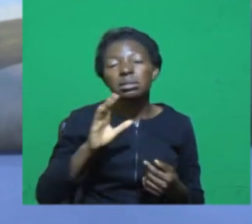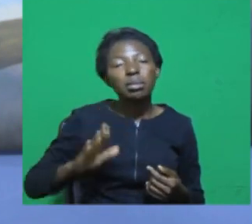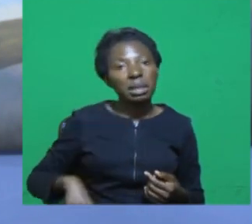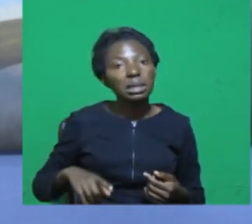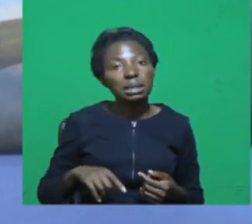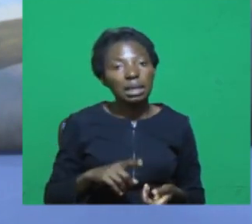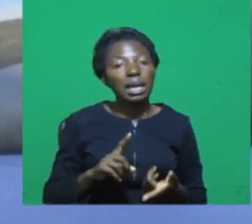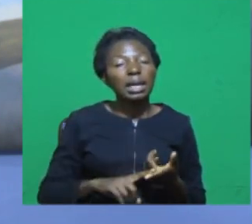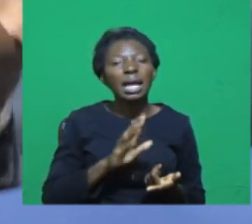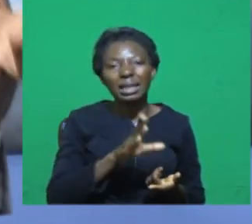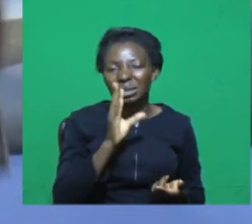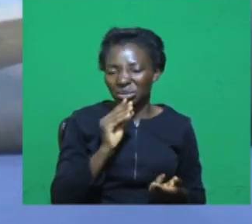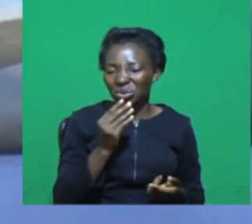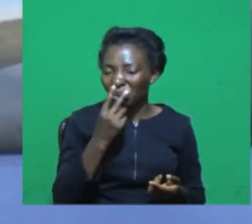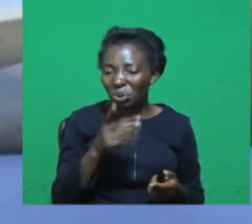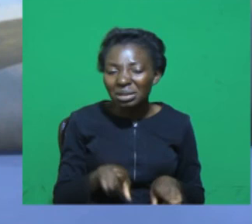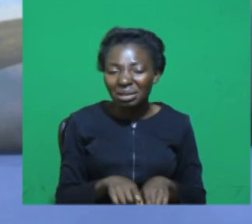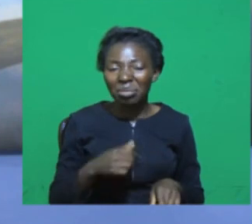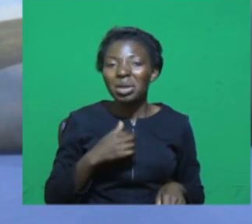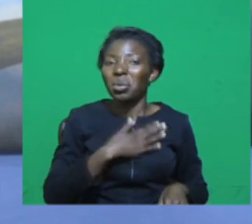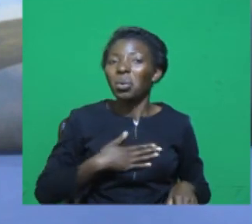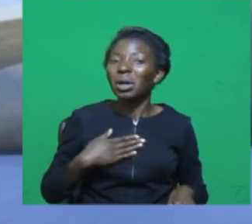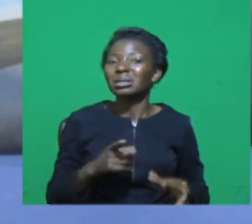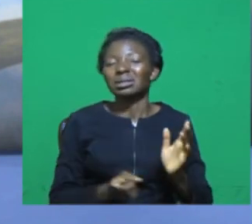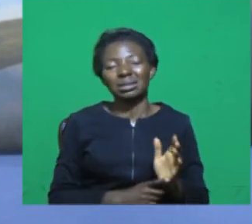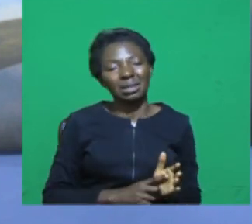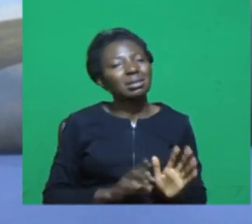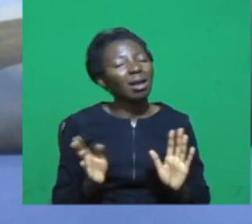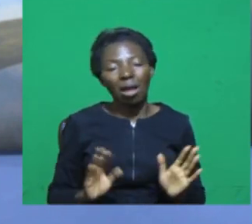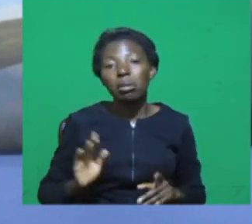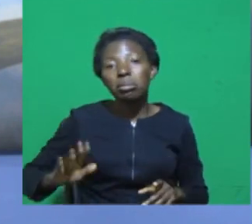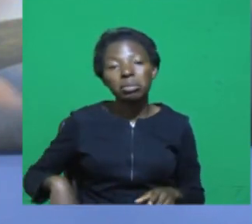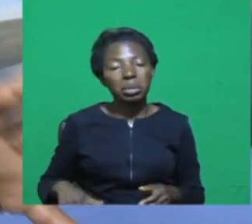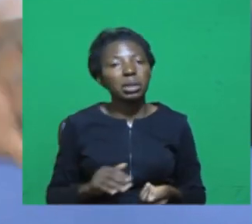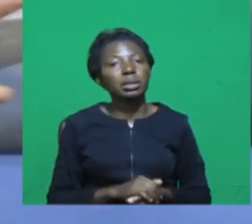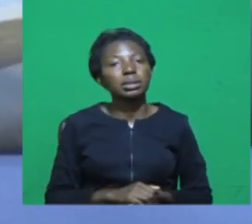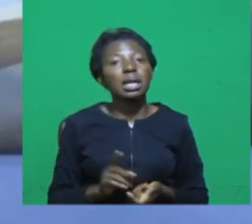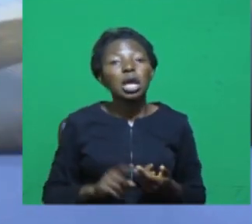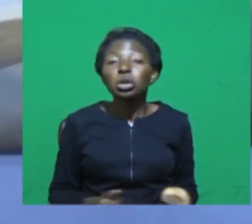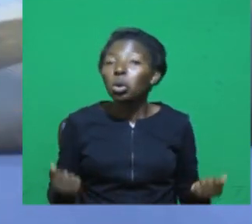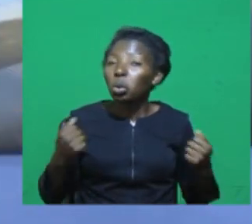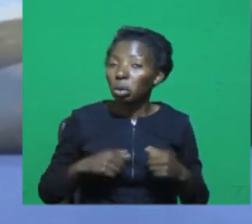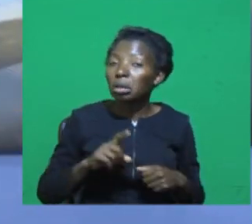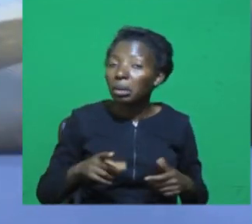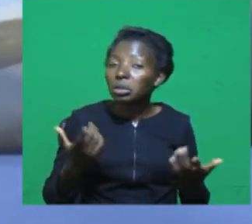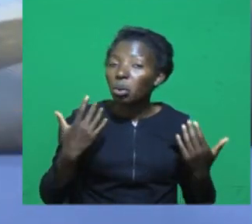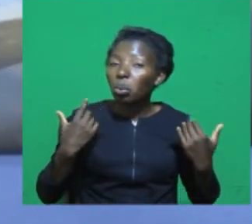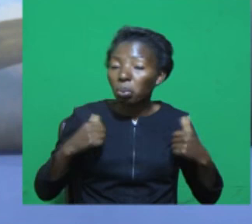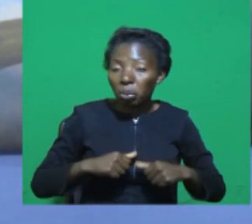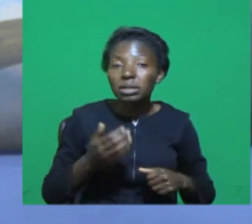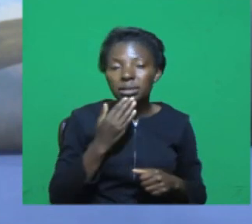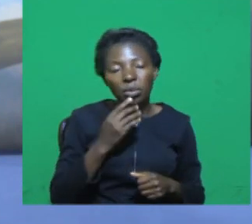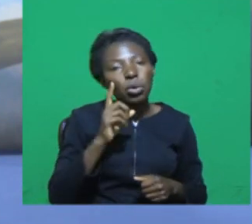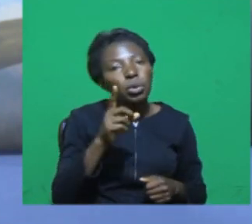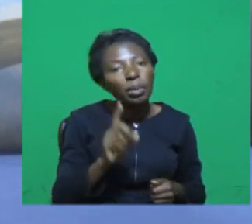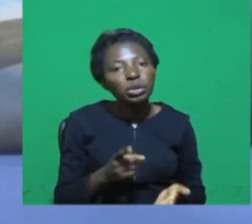kuti kakuita unge ndiri kushambadza zvimwe zvinhu pandiri sekureva kwebhaibheri even hembe nezvimwe zvakadaro anochiita